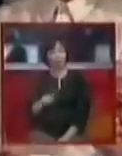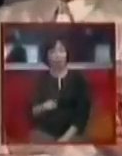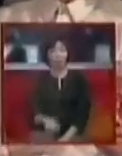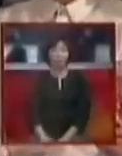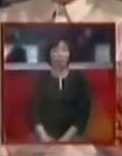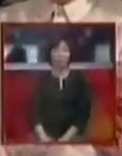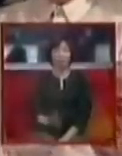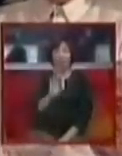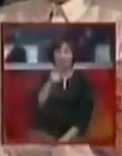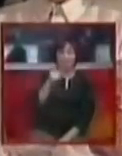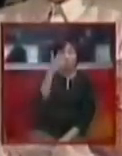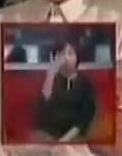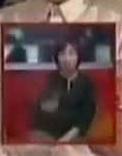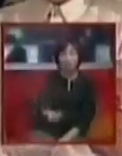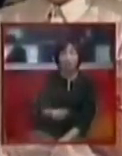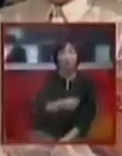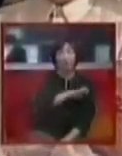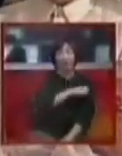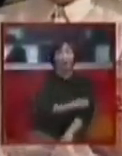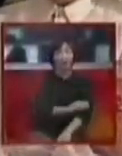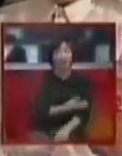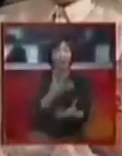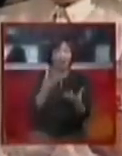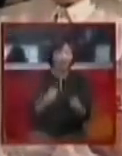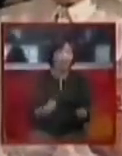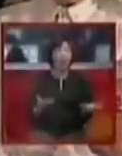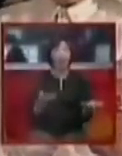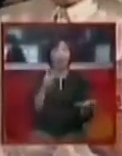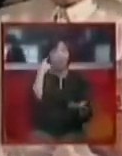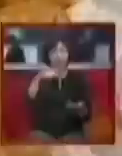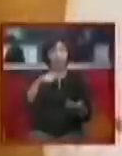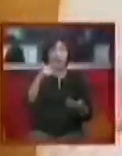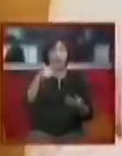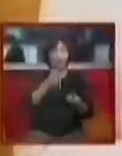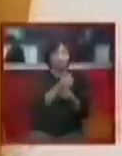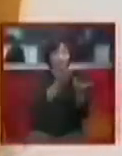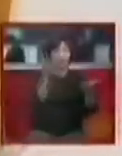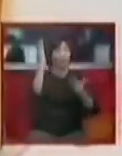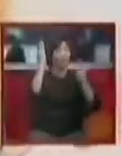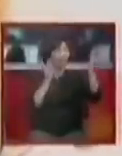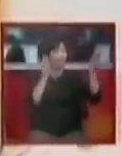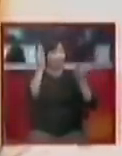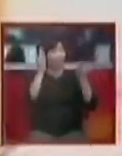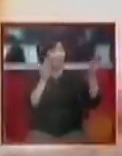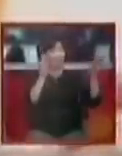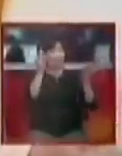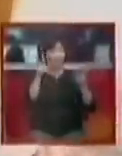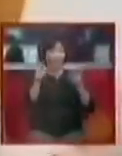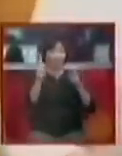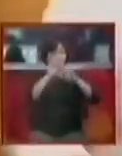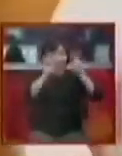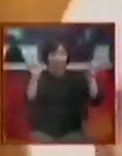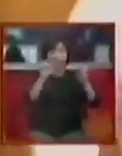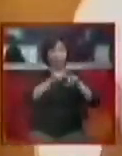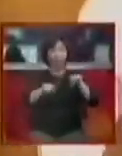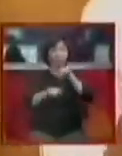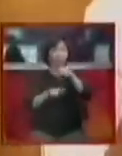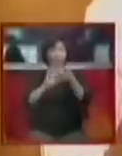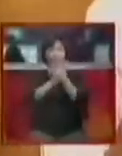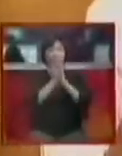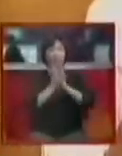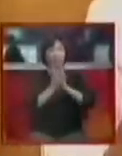Parang hindi ka naubusan ng enerhiya sa paghahatid serbisyo. Hindi ka lang ever ready, nagmisto